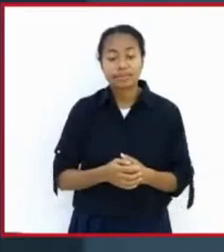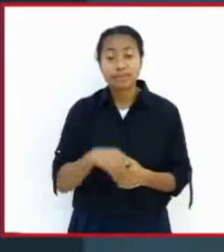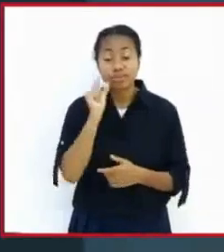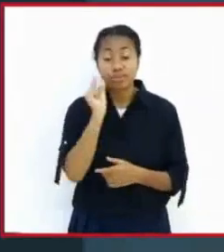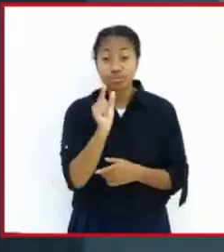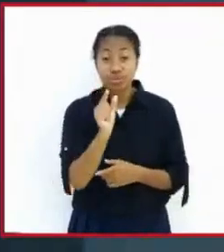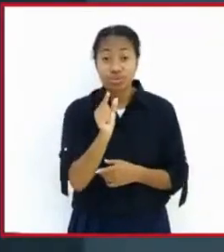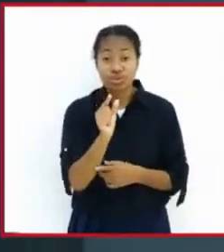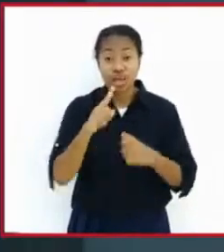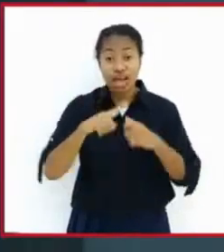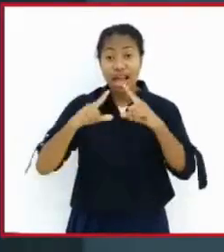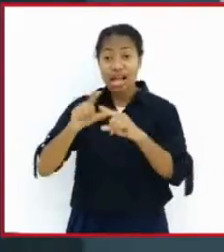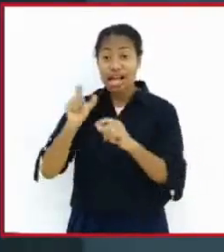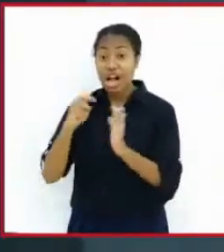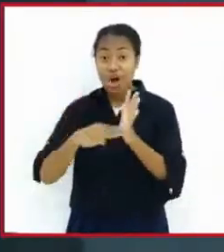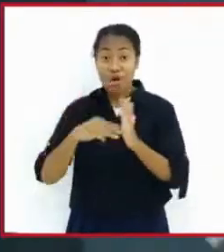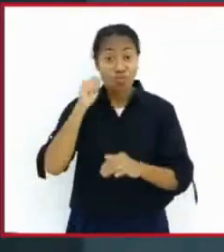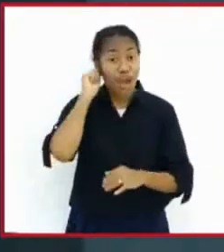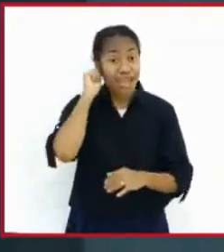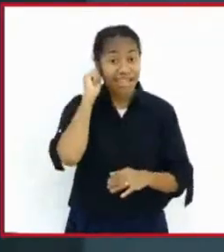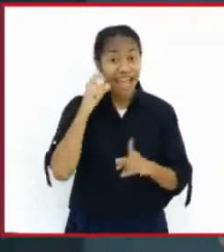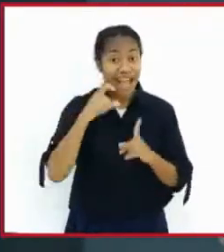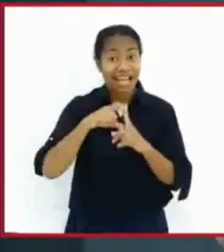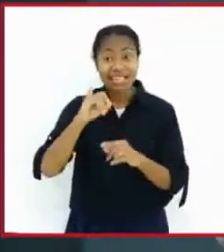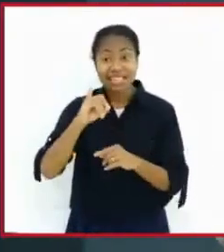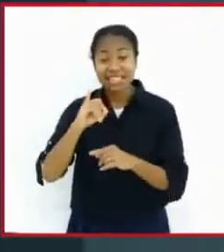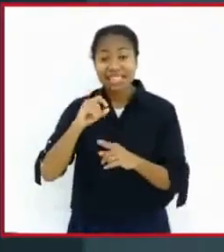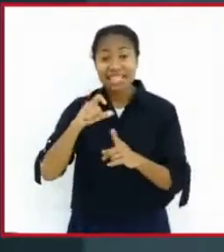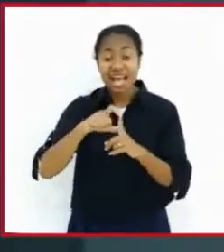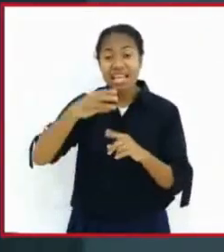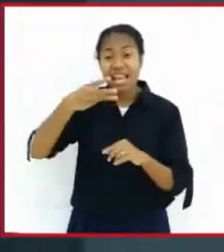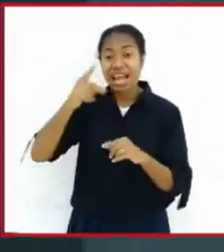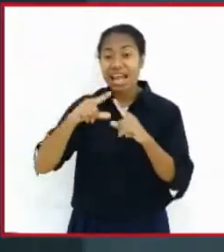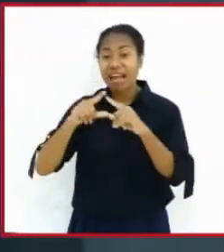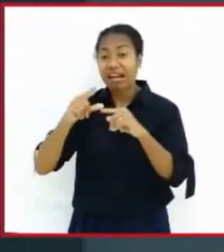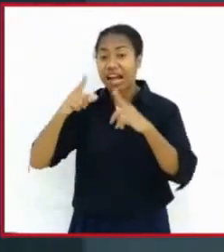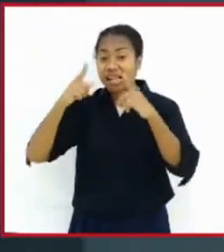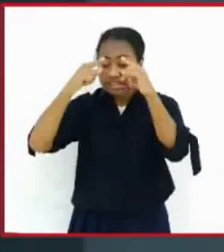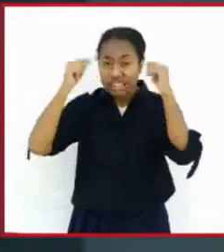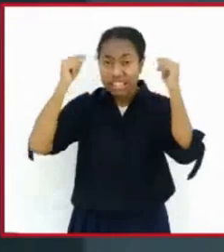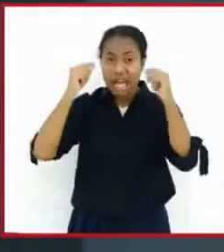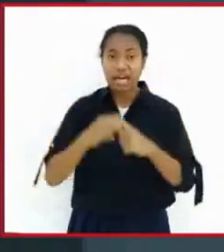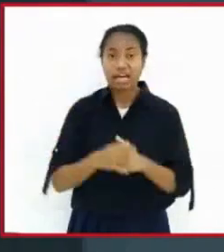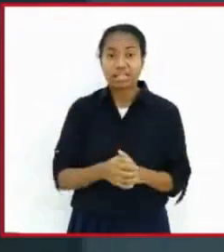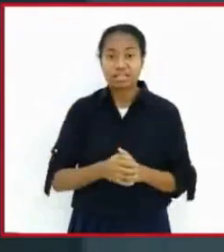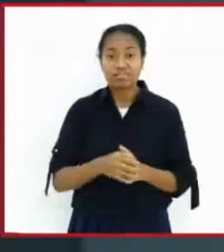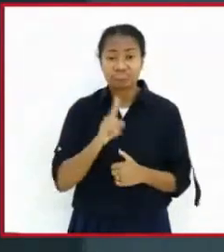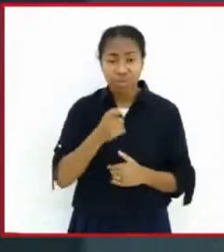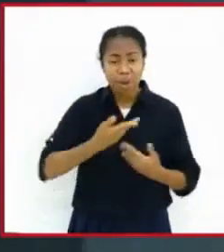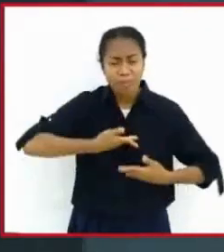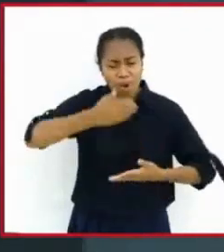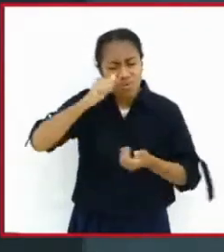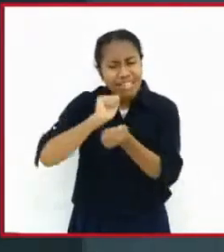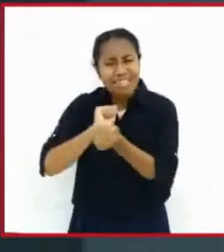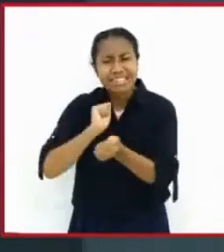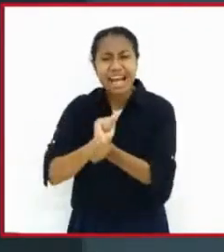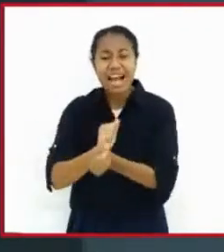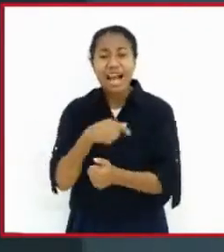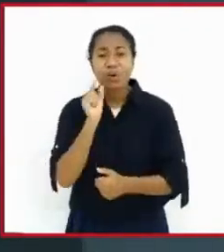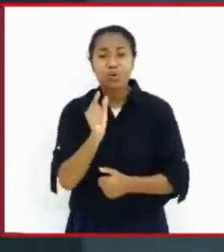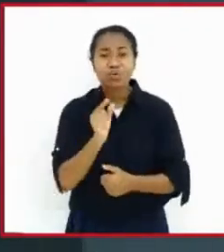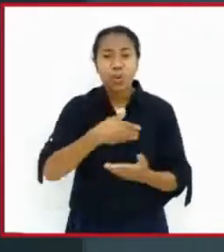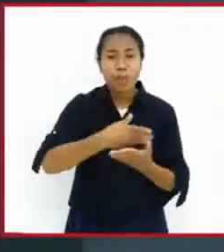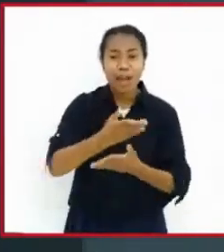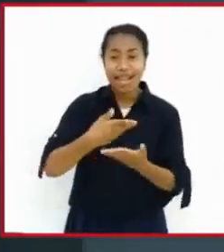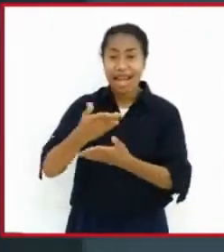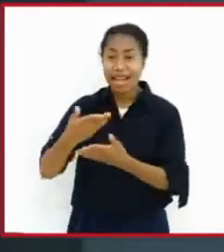Hai untuk Dome wanita di daerah nanjing China mereka bekerja untuk pekerjaan